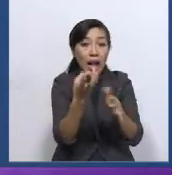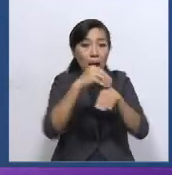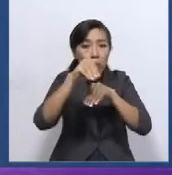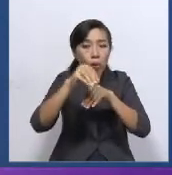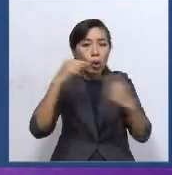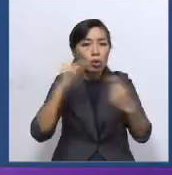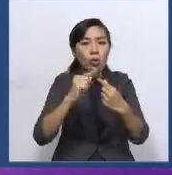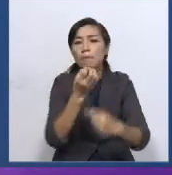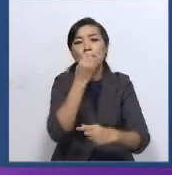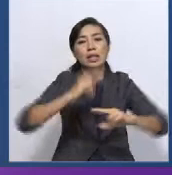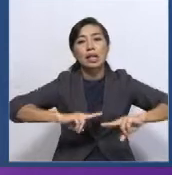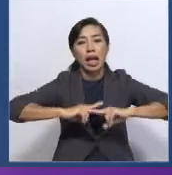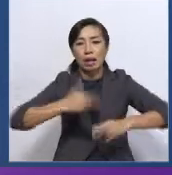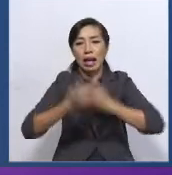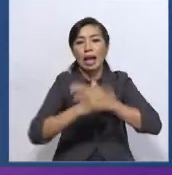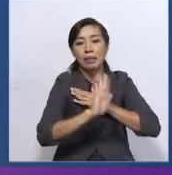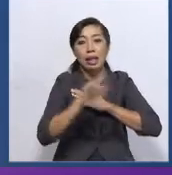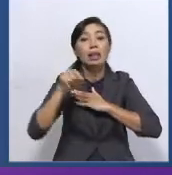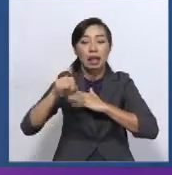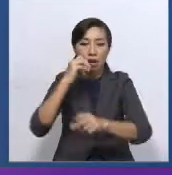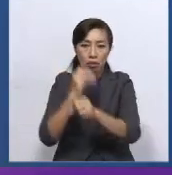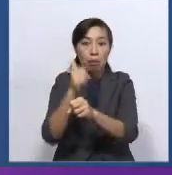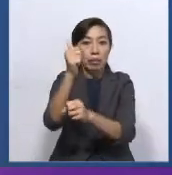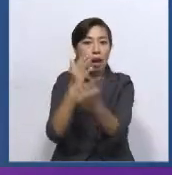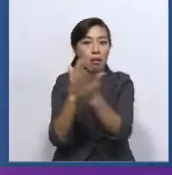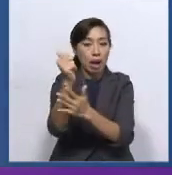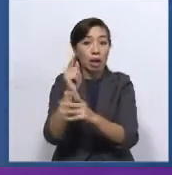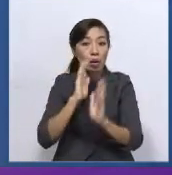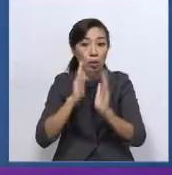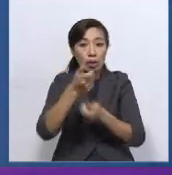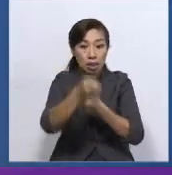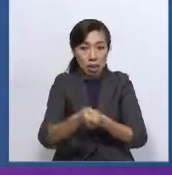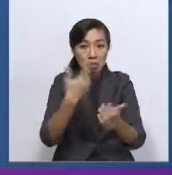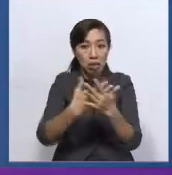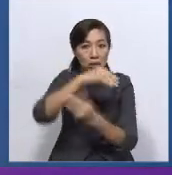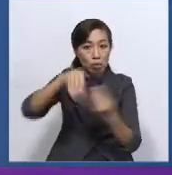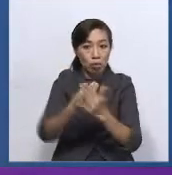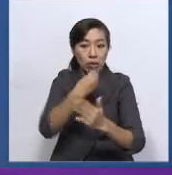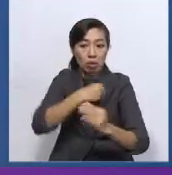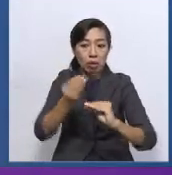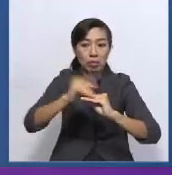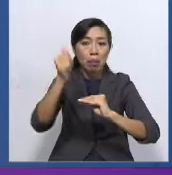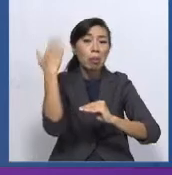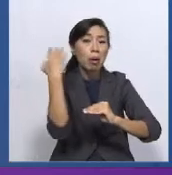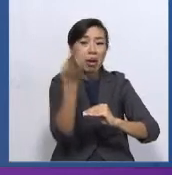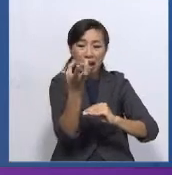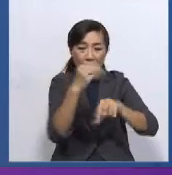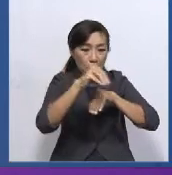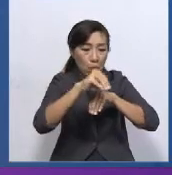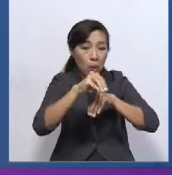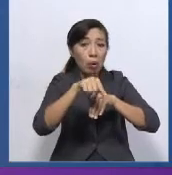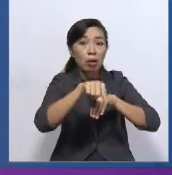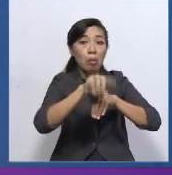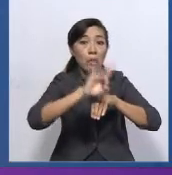านั้นนะครับอันนี้ก็คือสิ่งที่เราประสบผลสำเร็จแล้วก็เกษตรกรเนี่ยสามารถที่มีรายได้เพิ่มขึ้นจากเมื่อก่อนทำนาอย่างเดียว